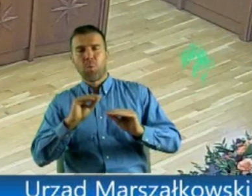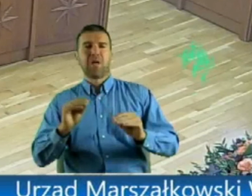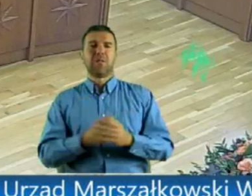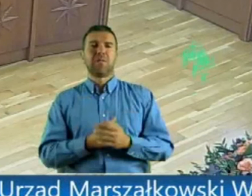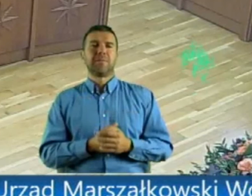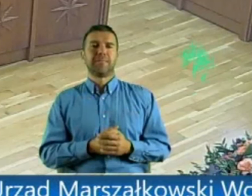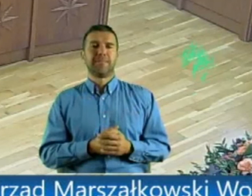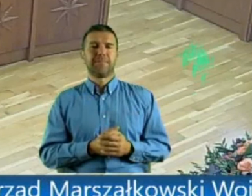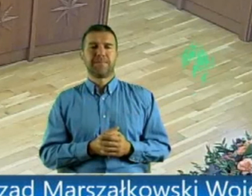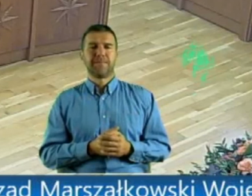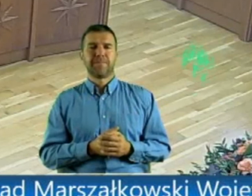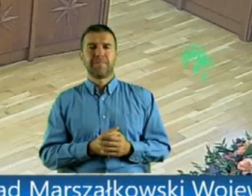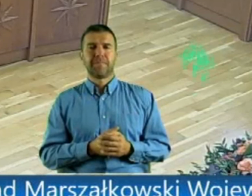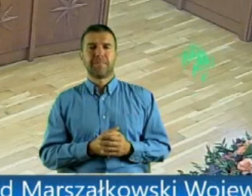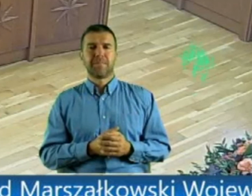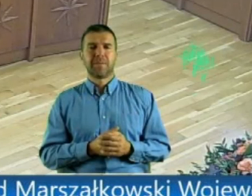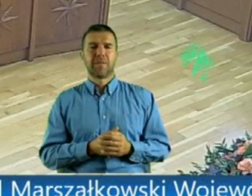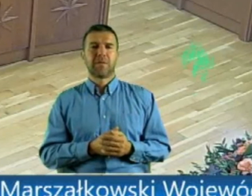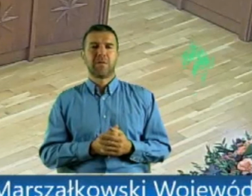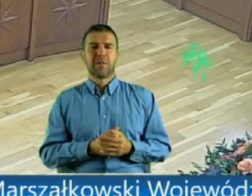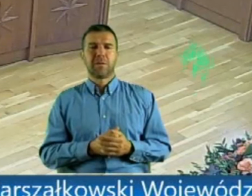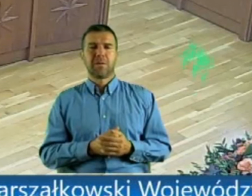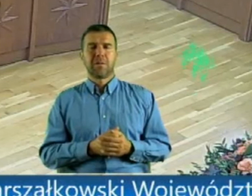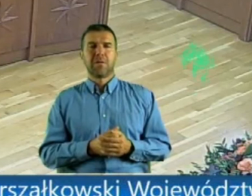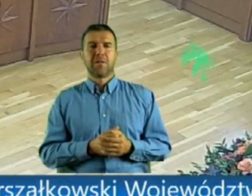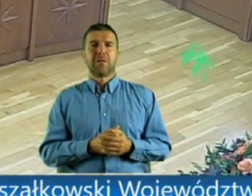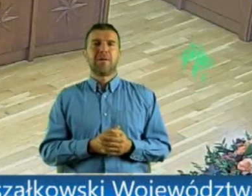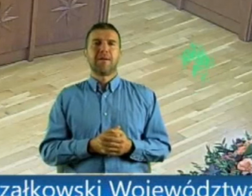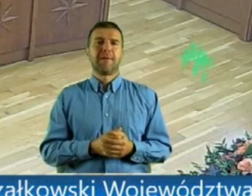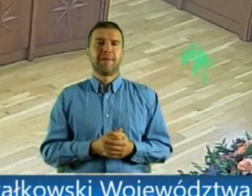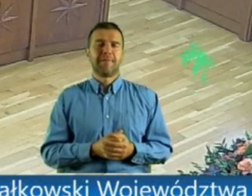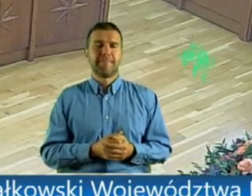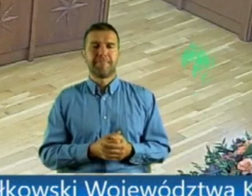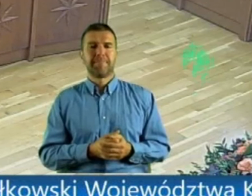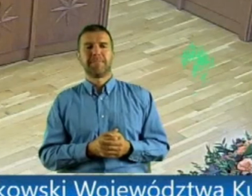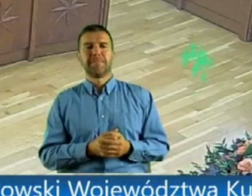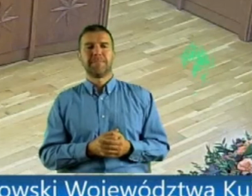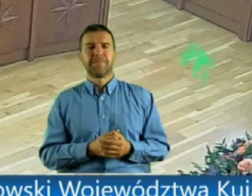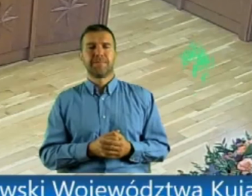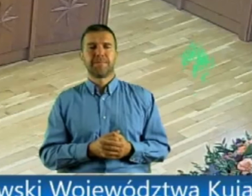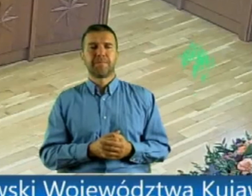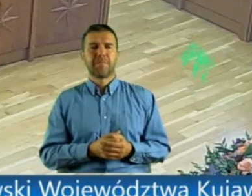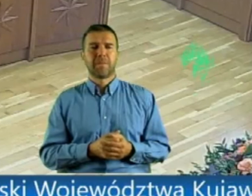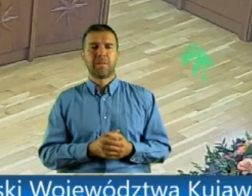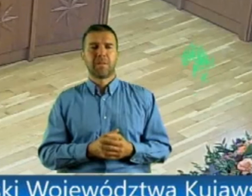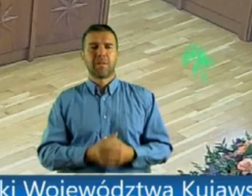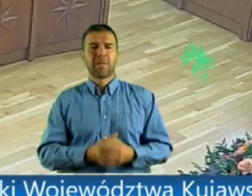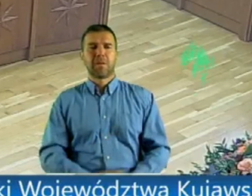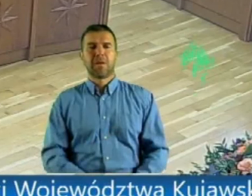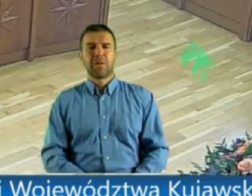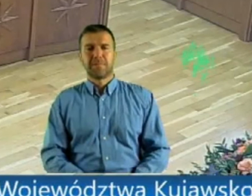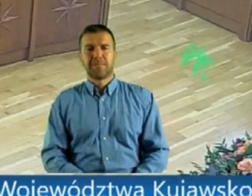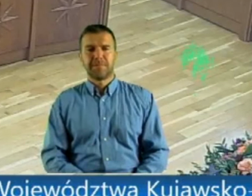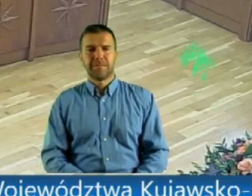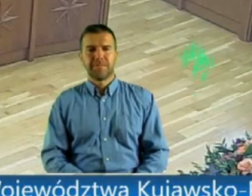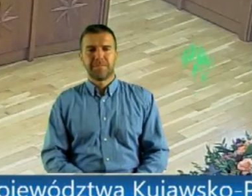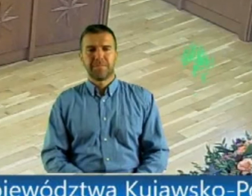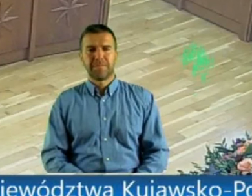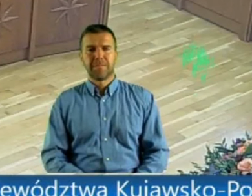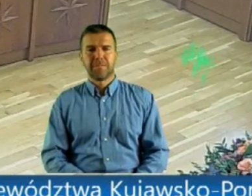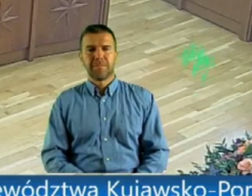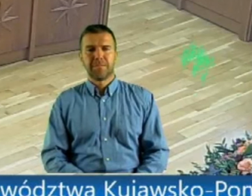było zaawansowane, że mieli zajęcia od rana do wieczora z jakimś tą częścią również poza